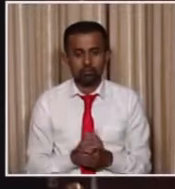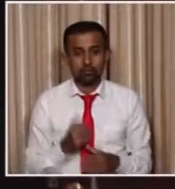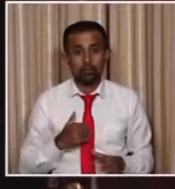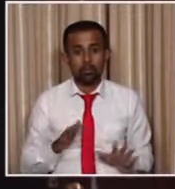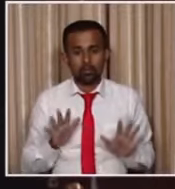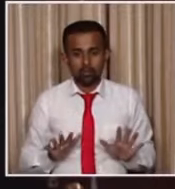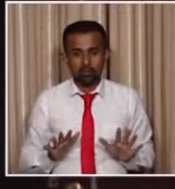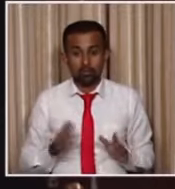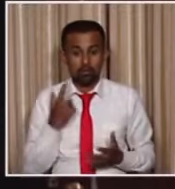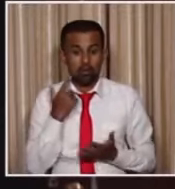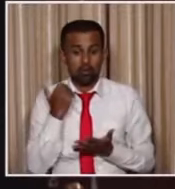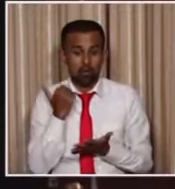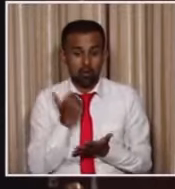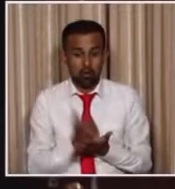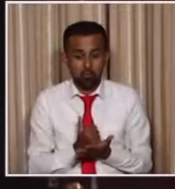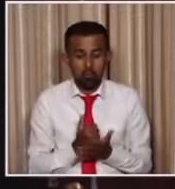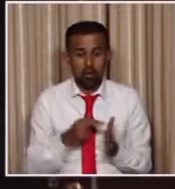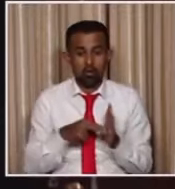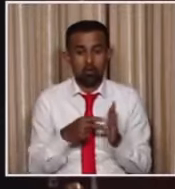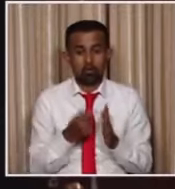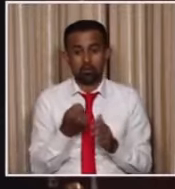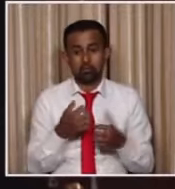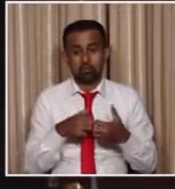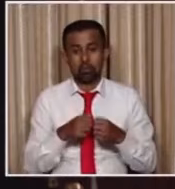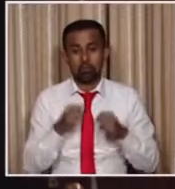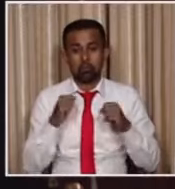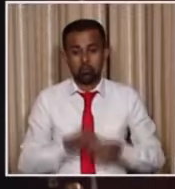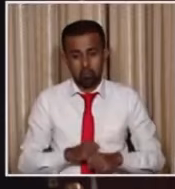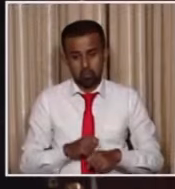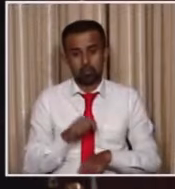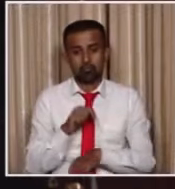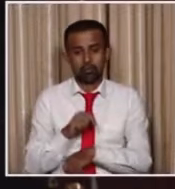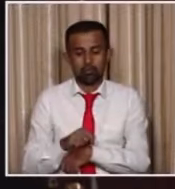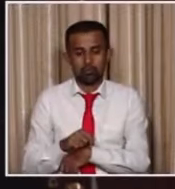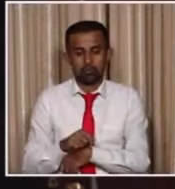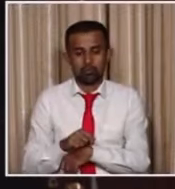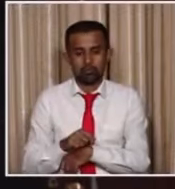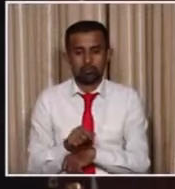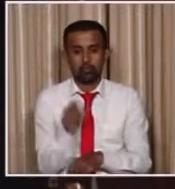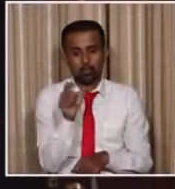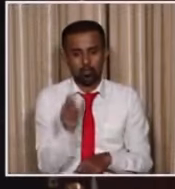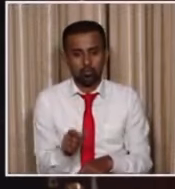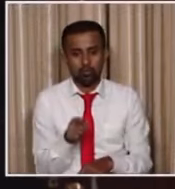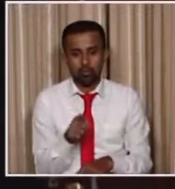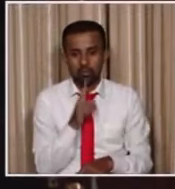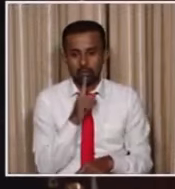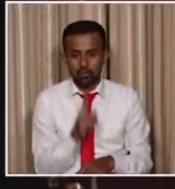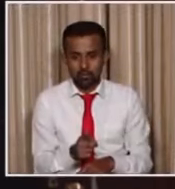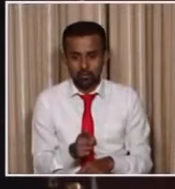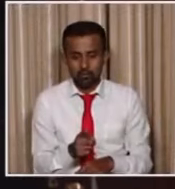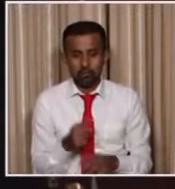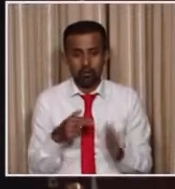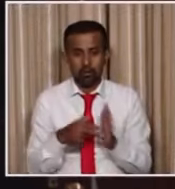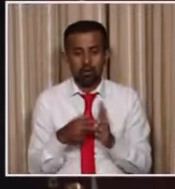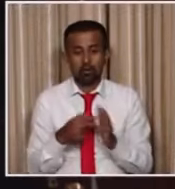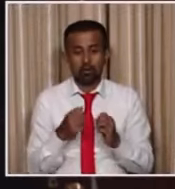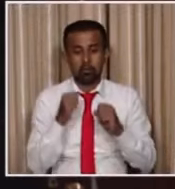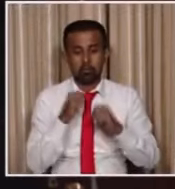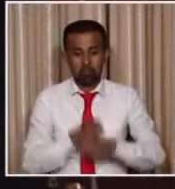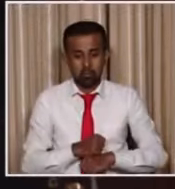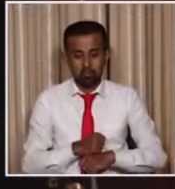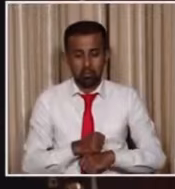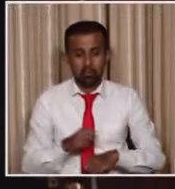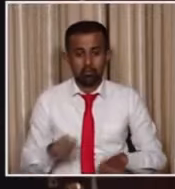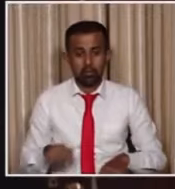ඉතාමත්ම සංකීර්ණ ආර්ථික අගාධයකට වැටිච්ච අවස්ථාවකයි ඉන්නේ. මම ඔබතුමාට කියනවා මේ ආර්ථික අගාධයකට